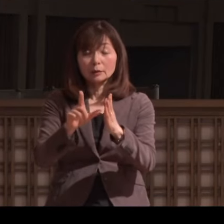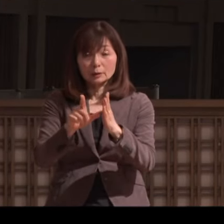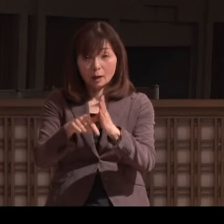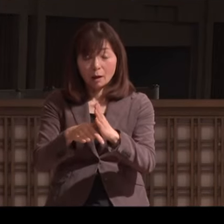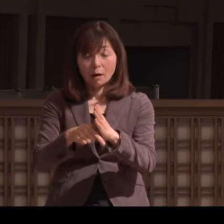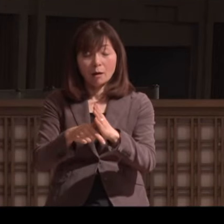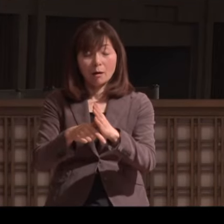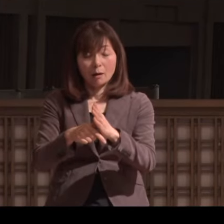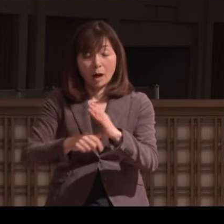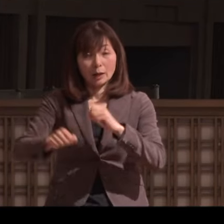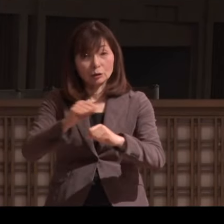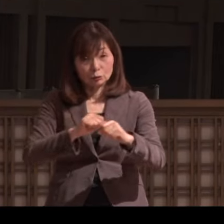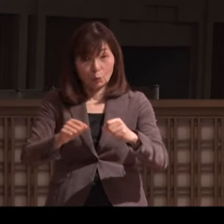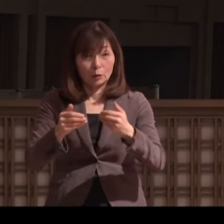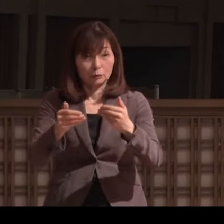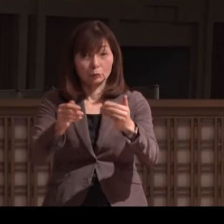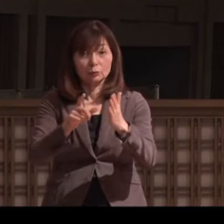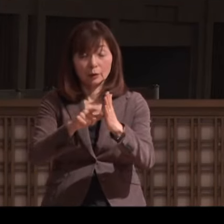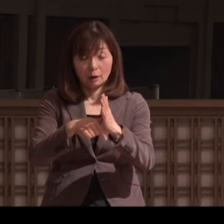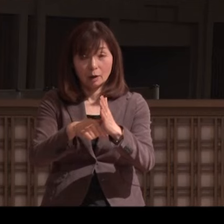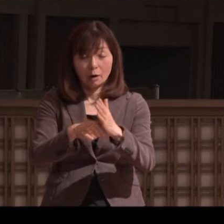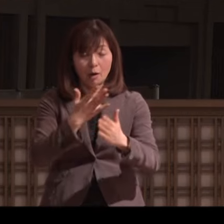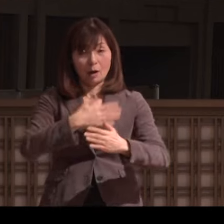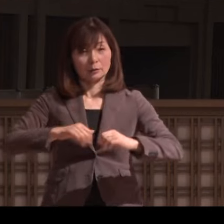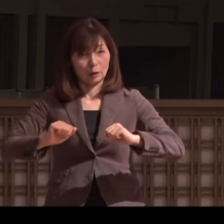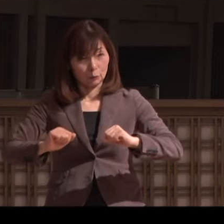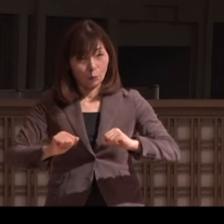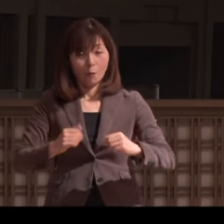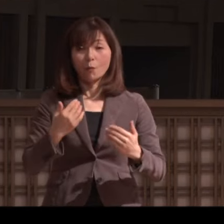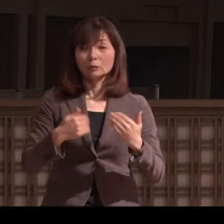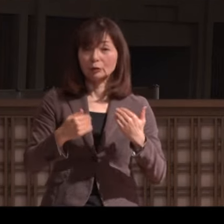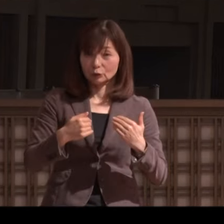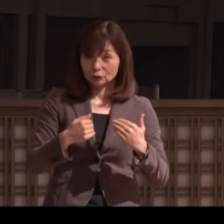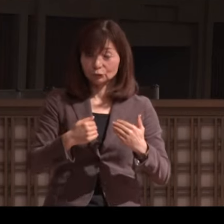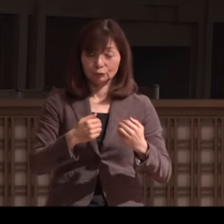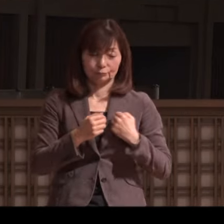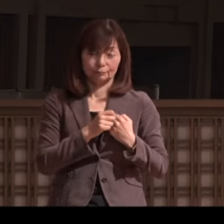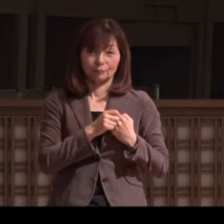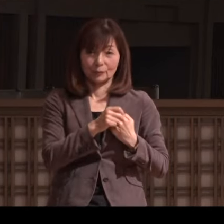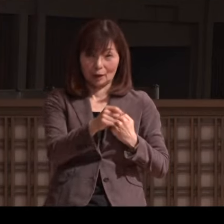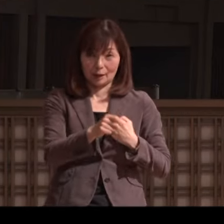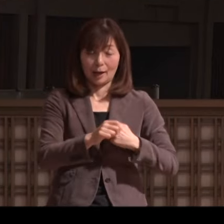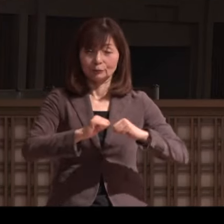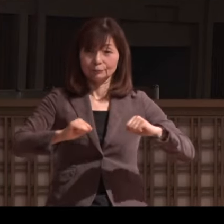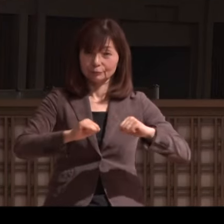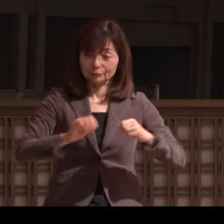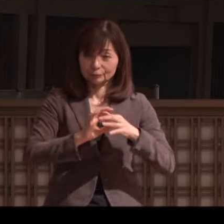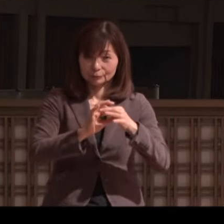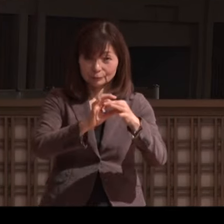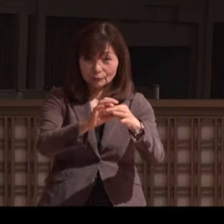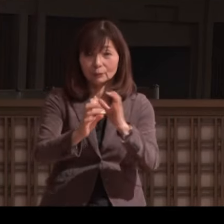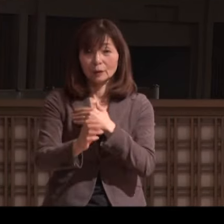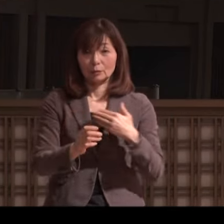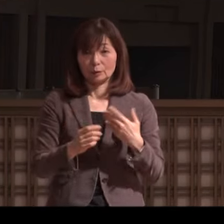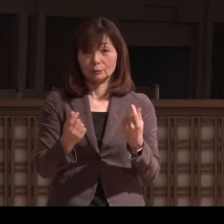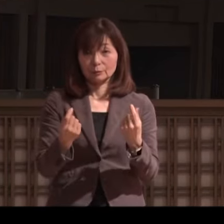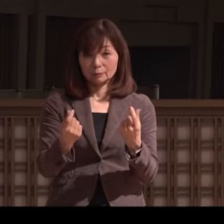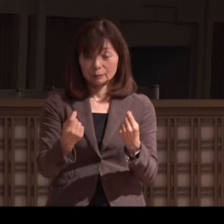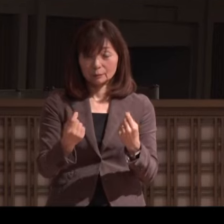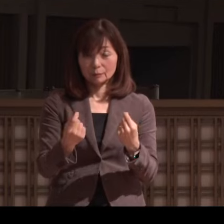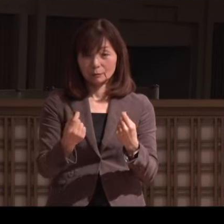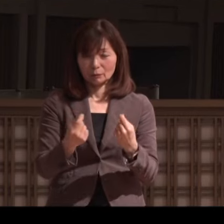すると健康で楽しく長生きできますね健康で楽しく長生きできますね